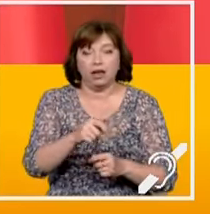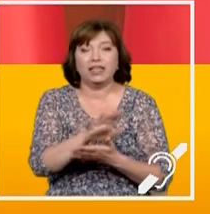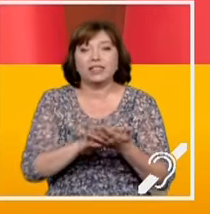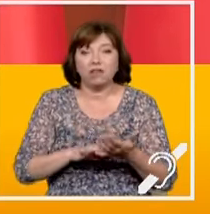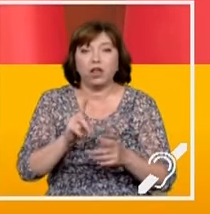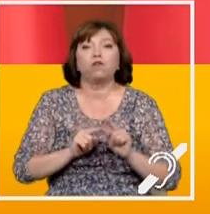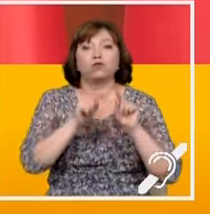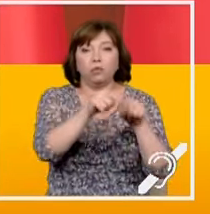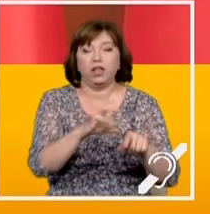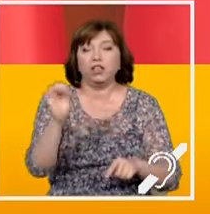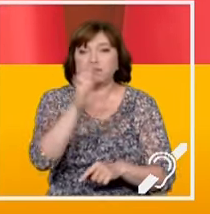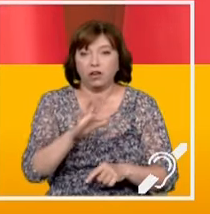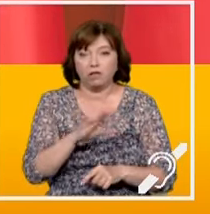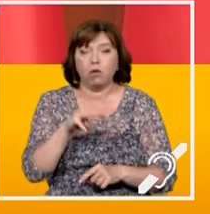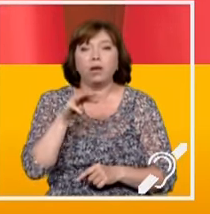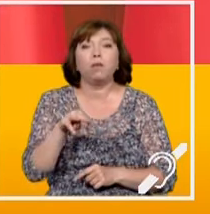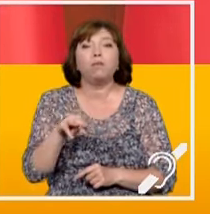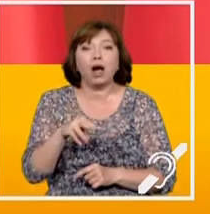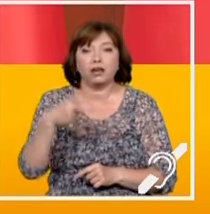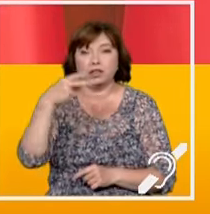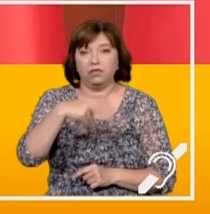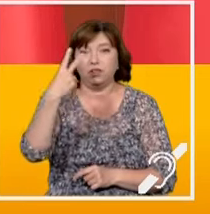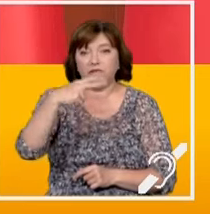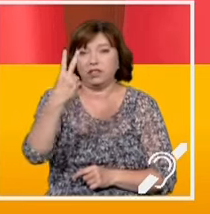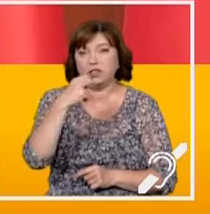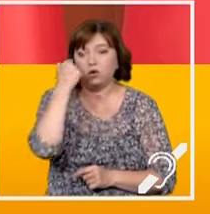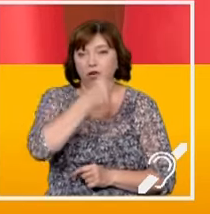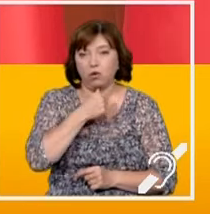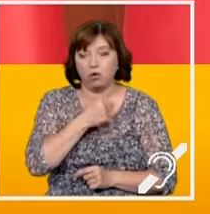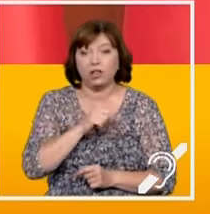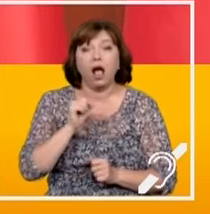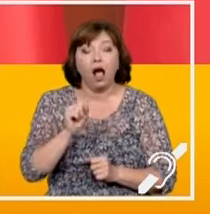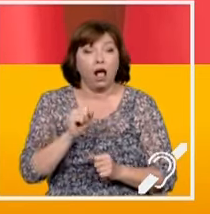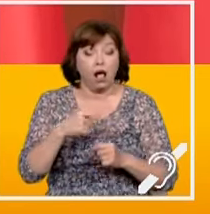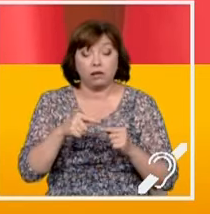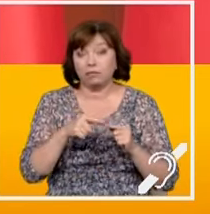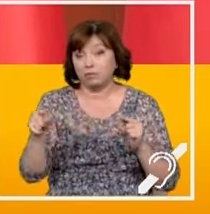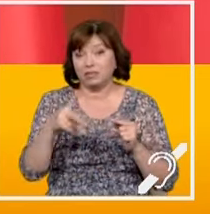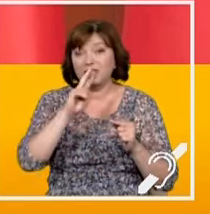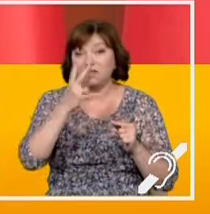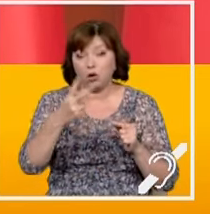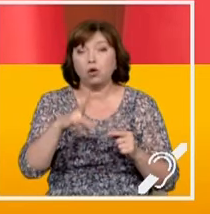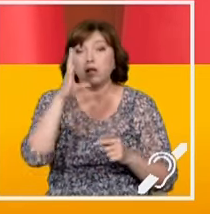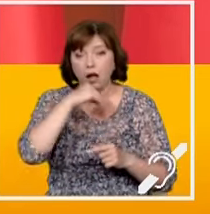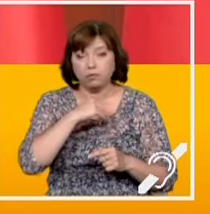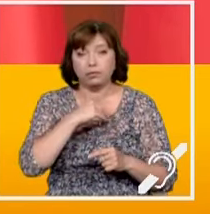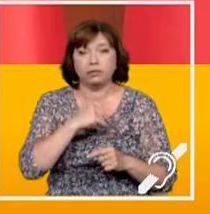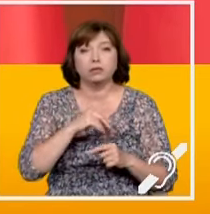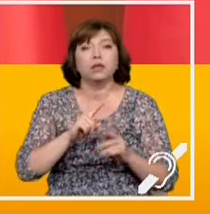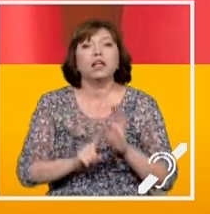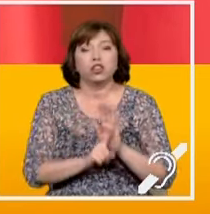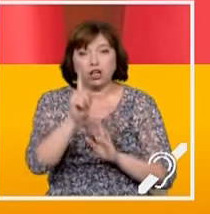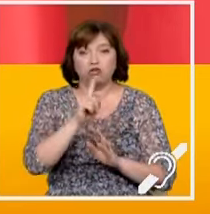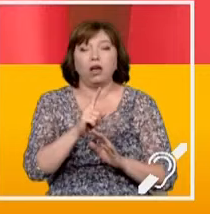la Uniunea Europeană în martie 2022. Iar la o distanță de 2 ani am reușit să